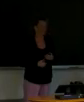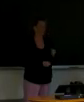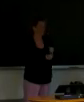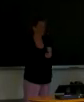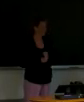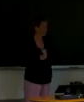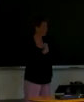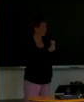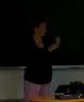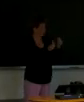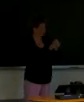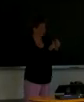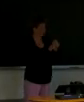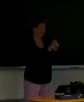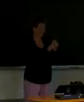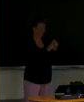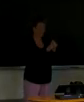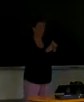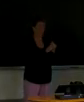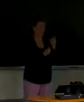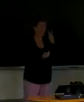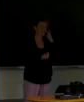spero.